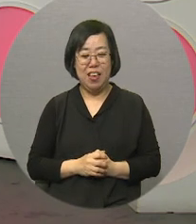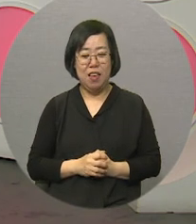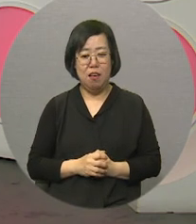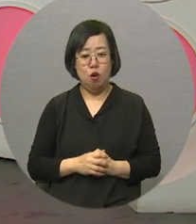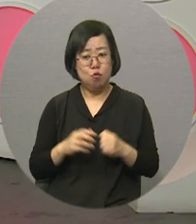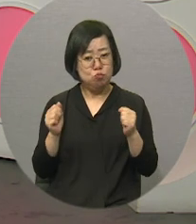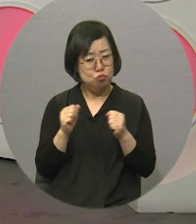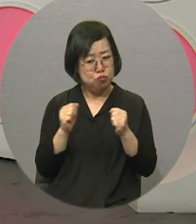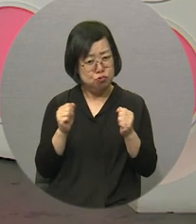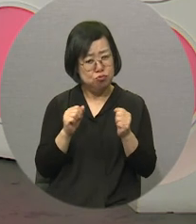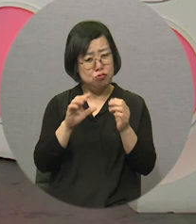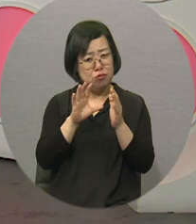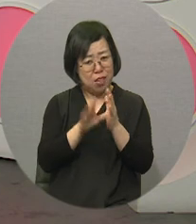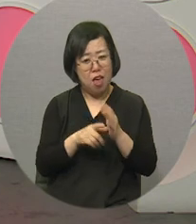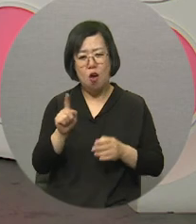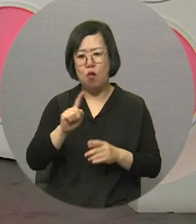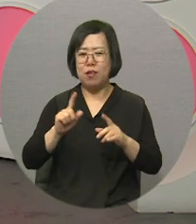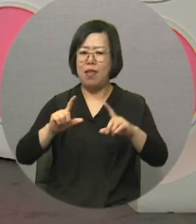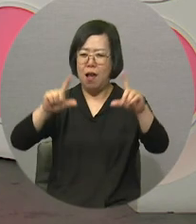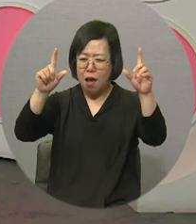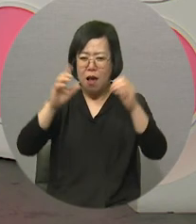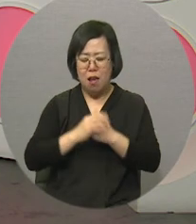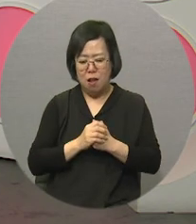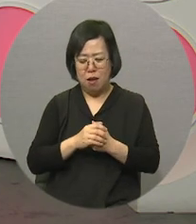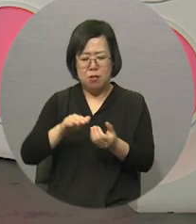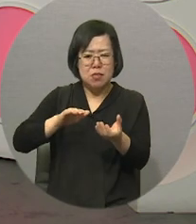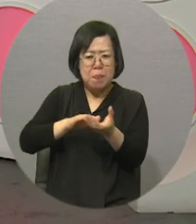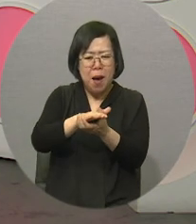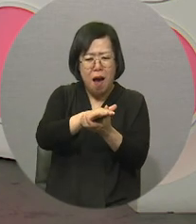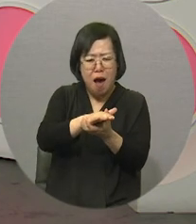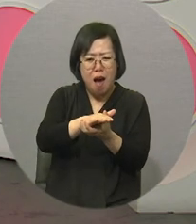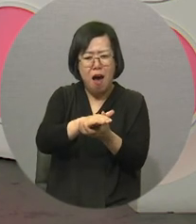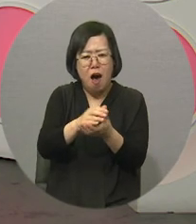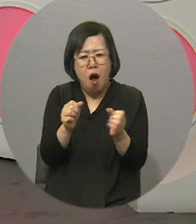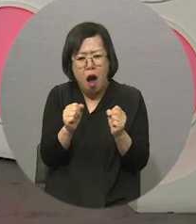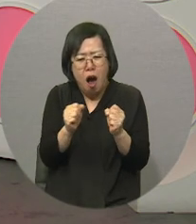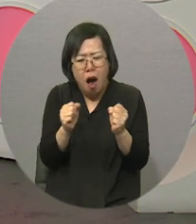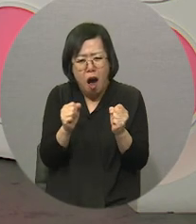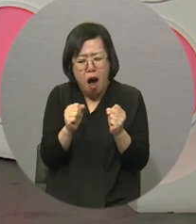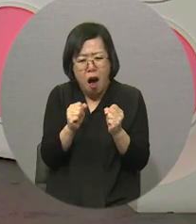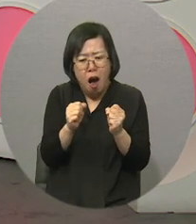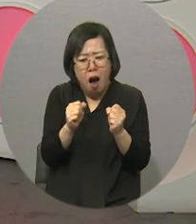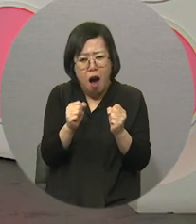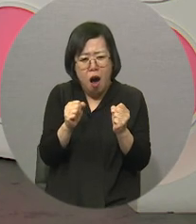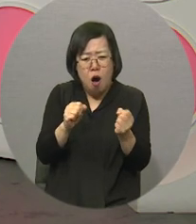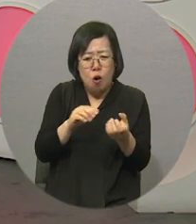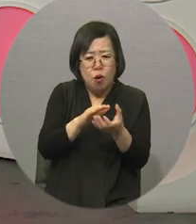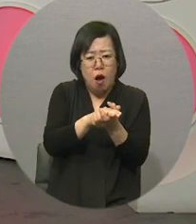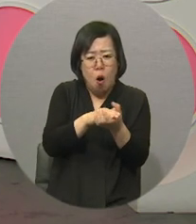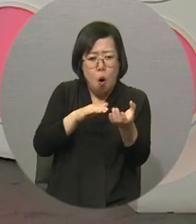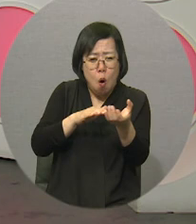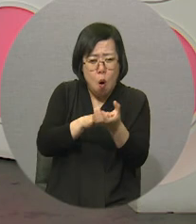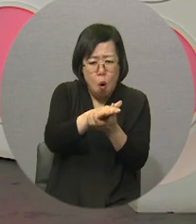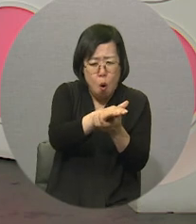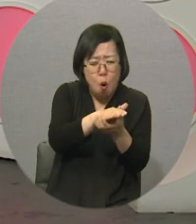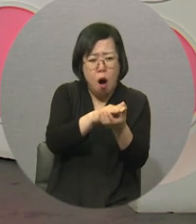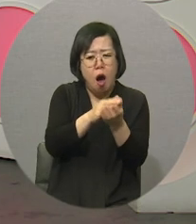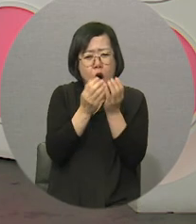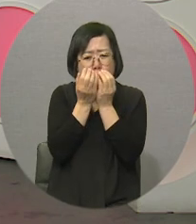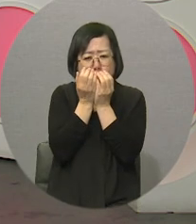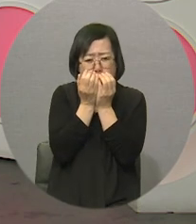겨울에 신발에 구멍이 나 발이 젖은 채 이모네 집에 갔더니 이모가 제 언발을